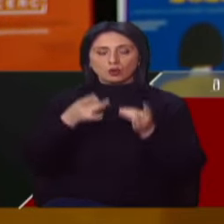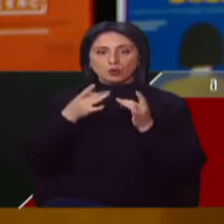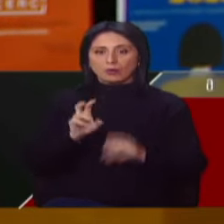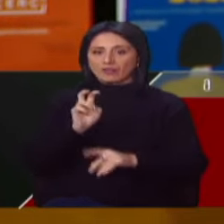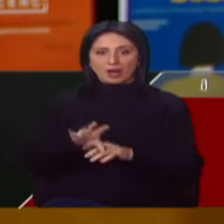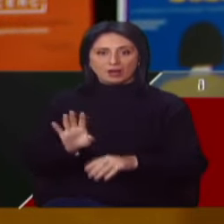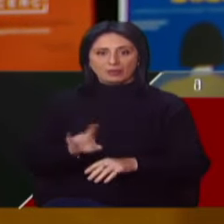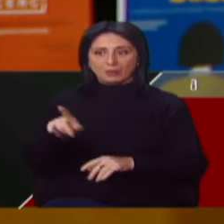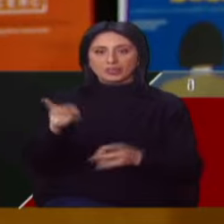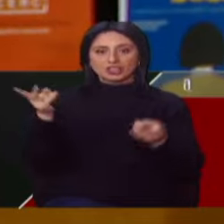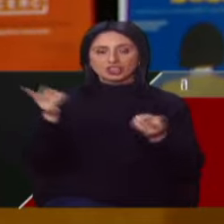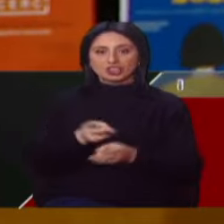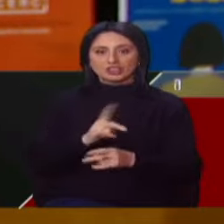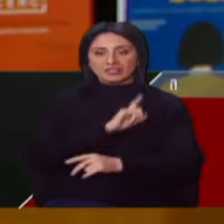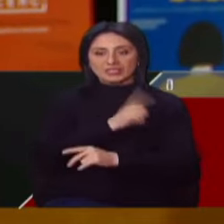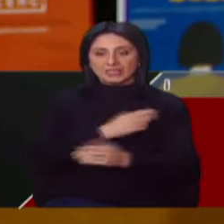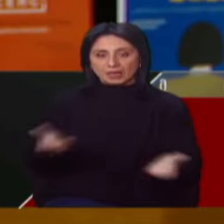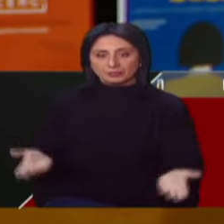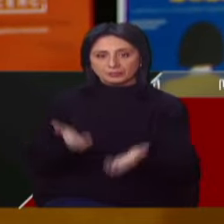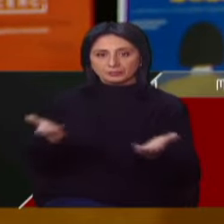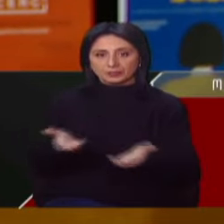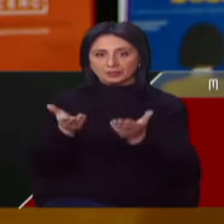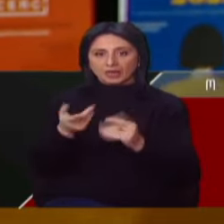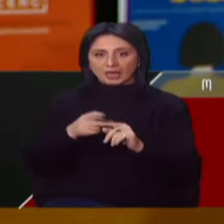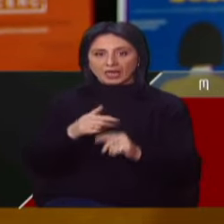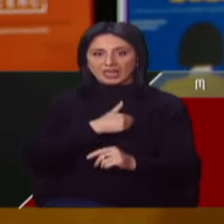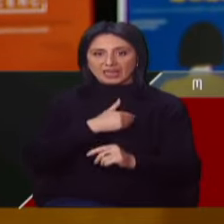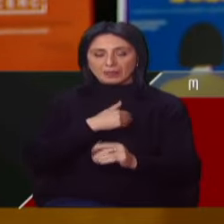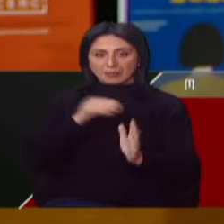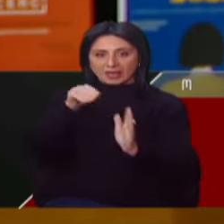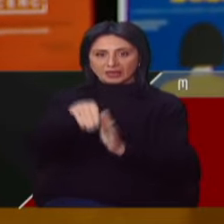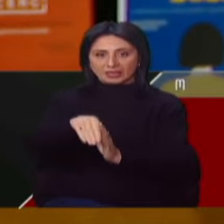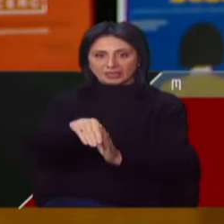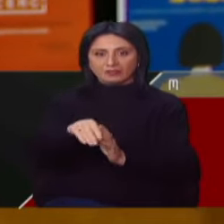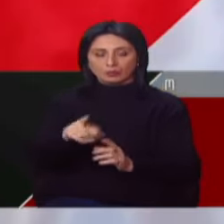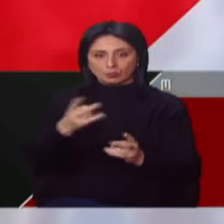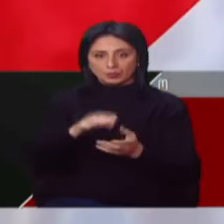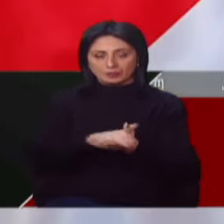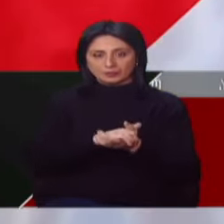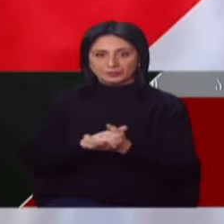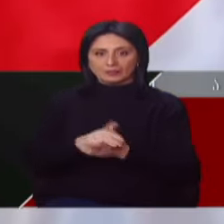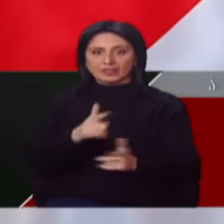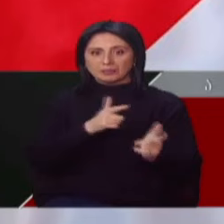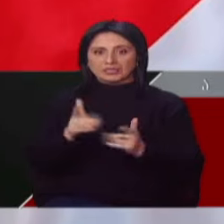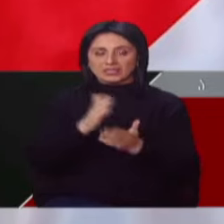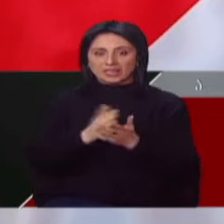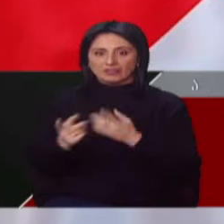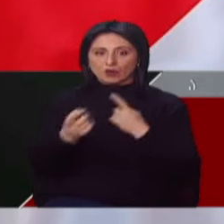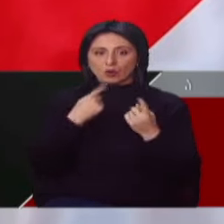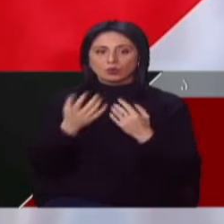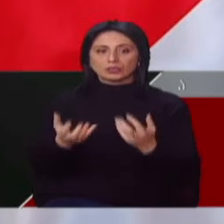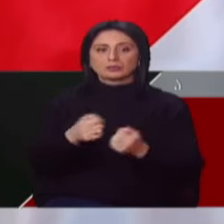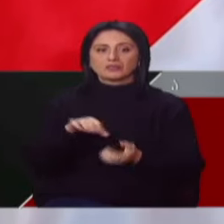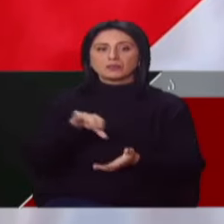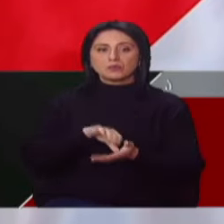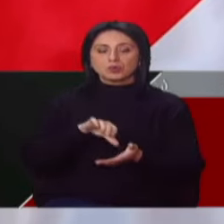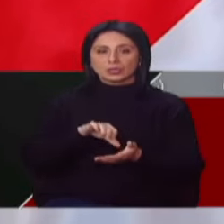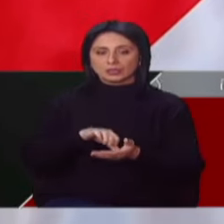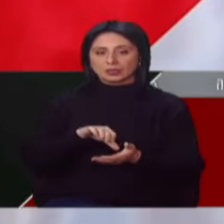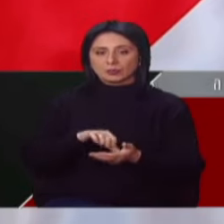არ მივლენ. Მათ ჭირდება ძალის გამოსხივება და იმედის ჩასახვა და ამას ჭირდება გაერთიანება. Მზად ვართ ამ კონსულტაციებში მივიღოთ